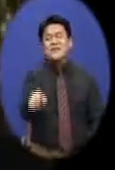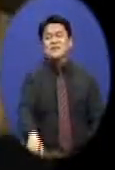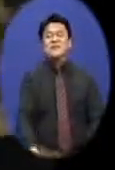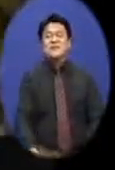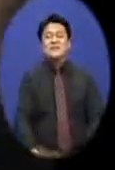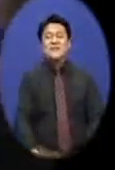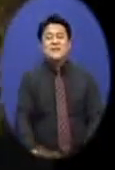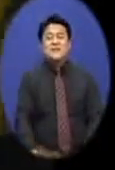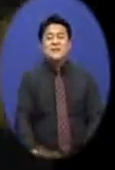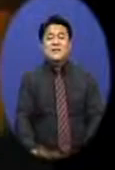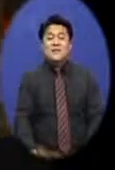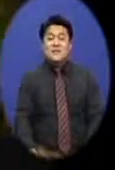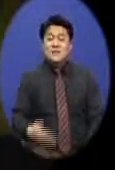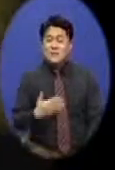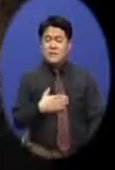아프지 않는